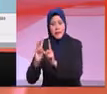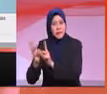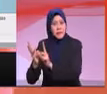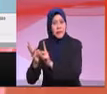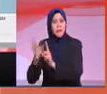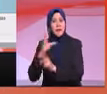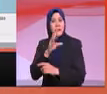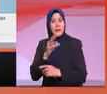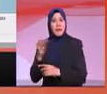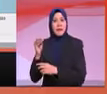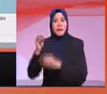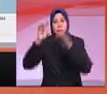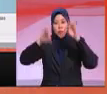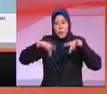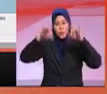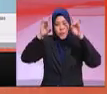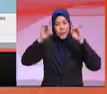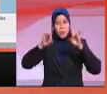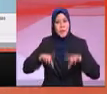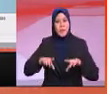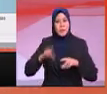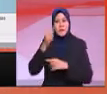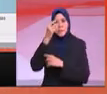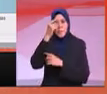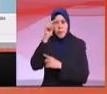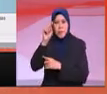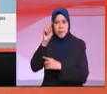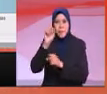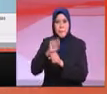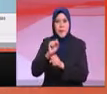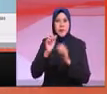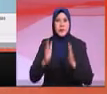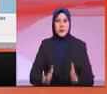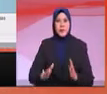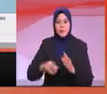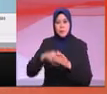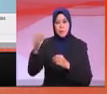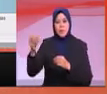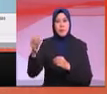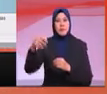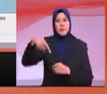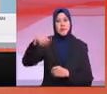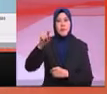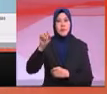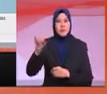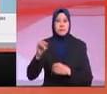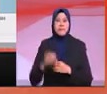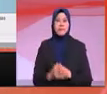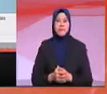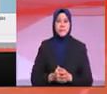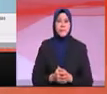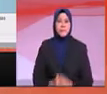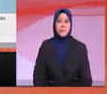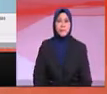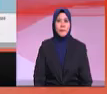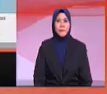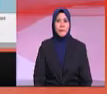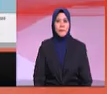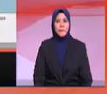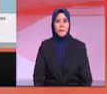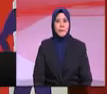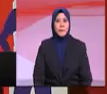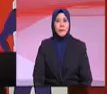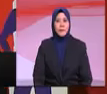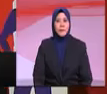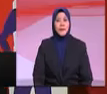juga ujian untuk pekerja-pekerja asing di lapangan. Next. Dan